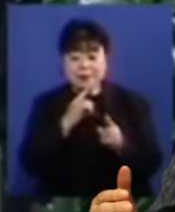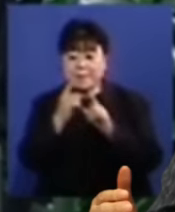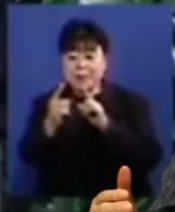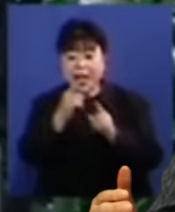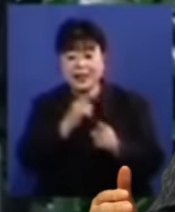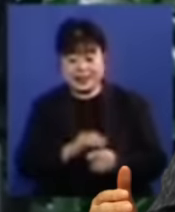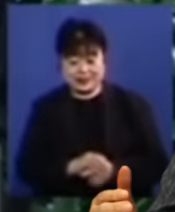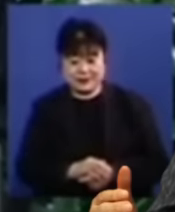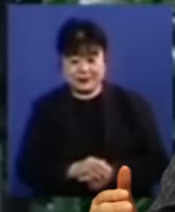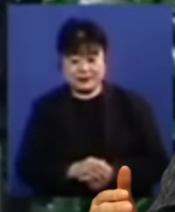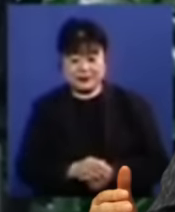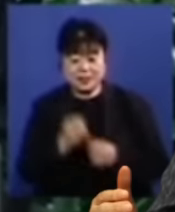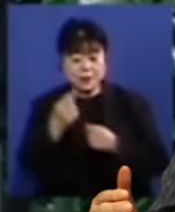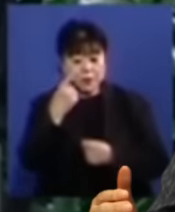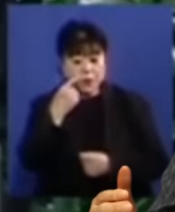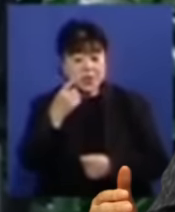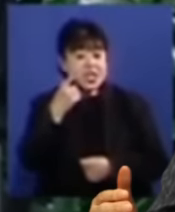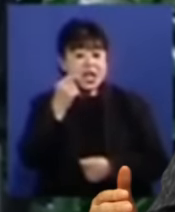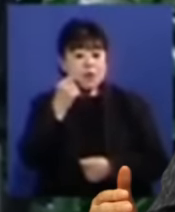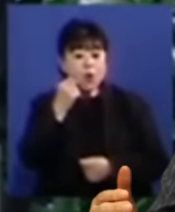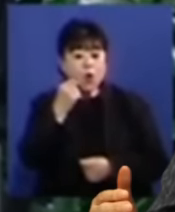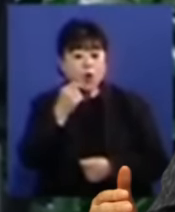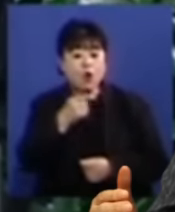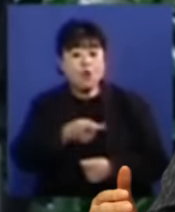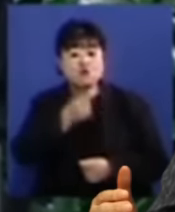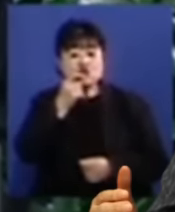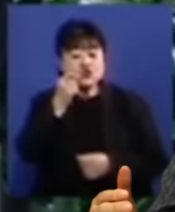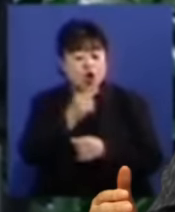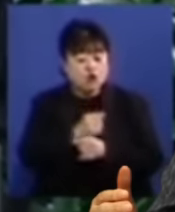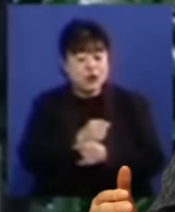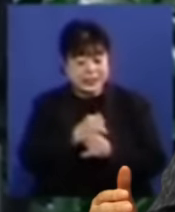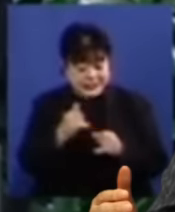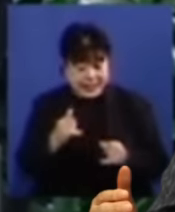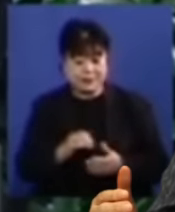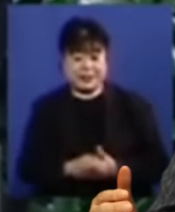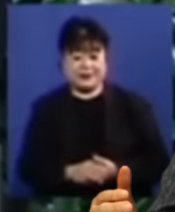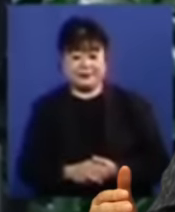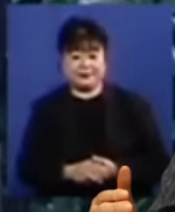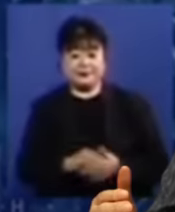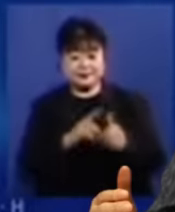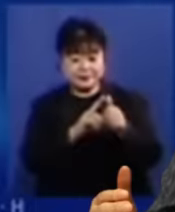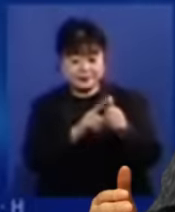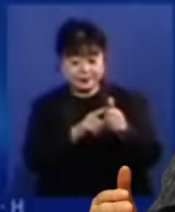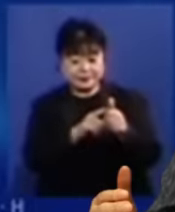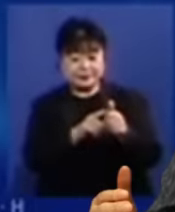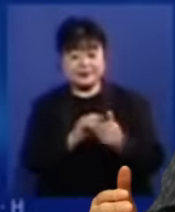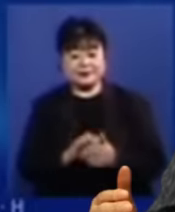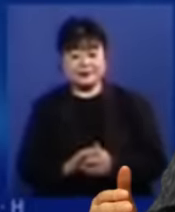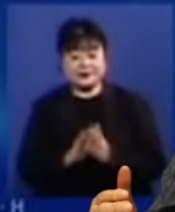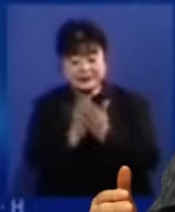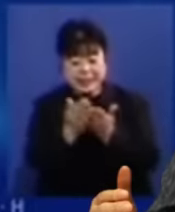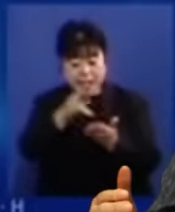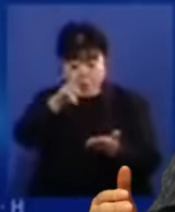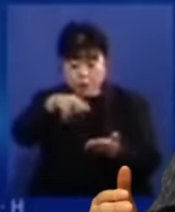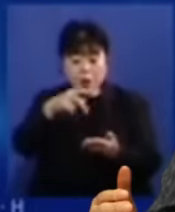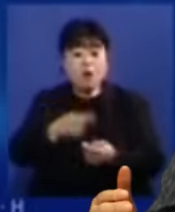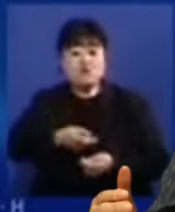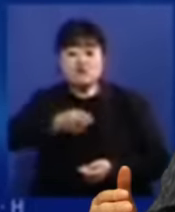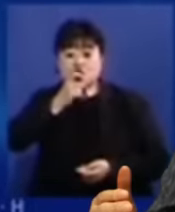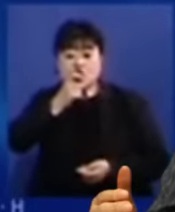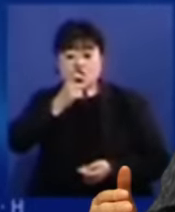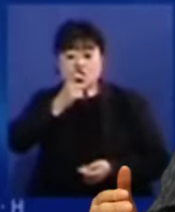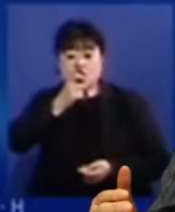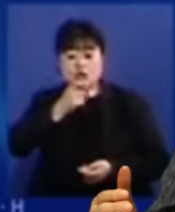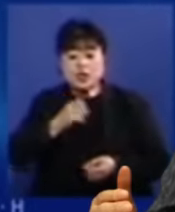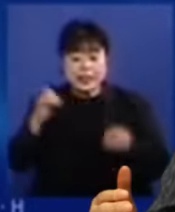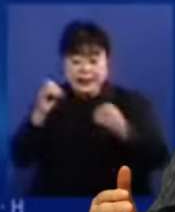말의 위력을 우리 한번 보십시다. 일본의 물연구가인 에모도 마사루 씨가 지은 저서에 물은